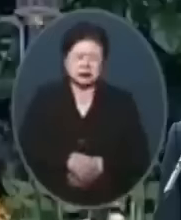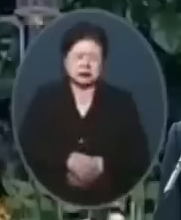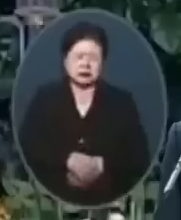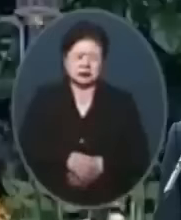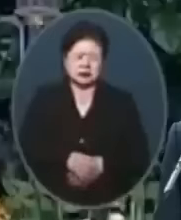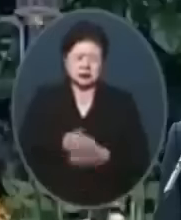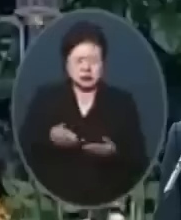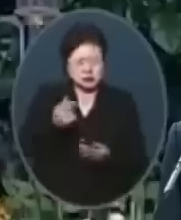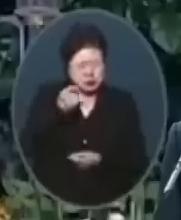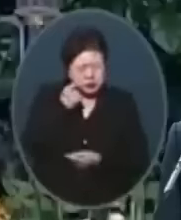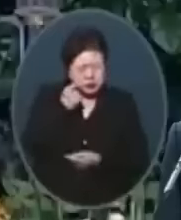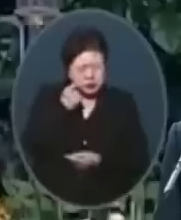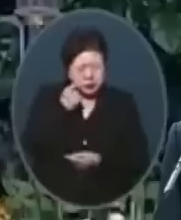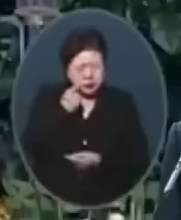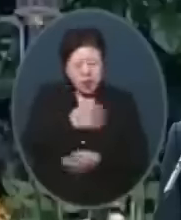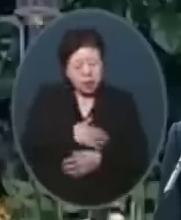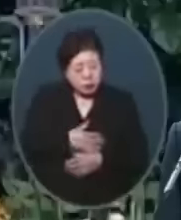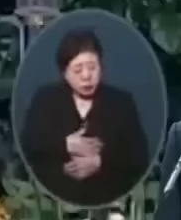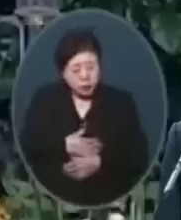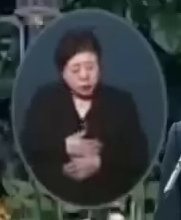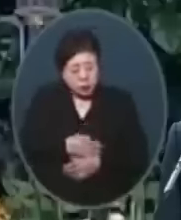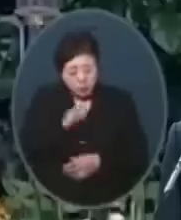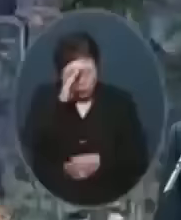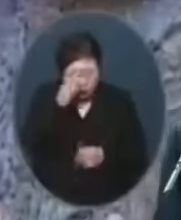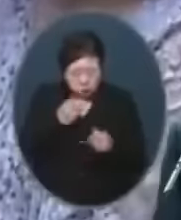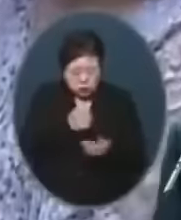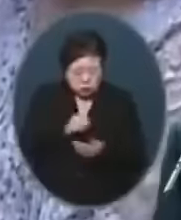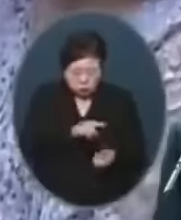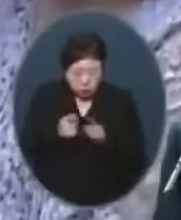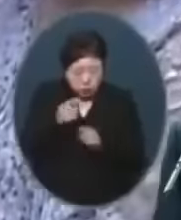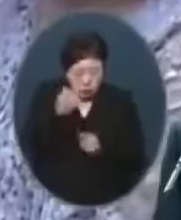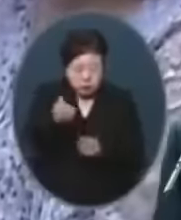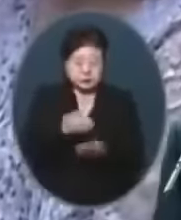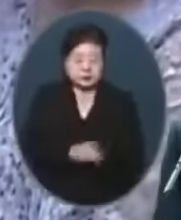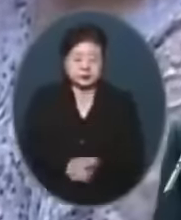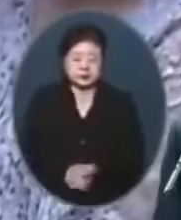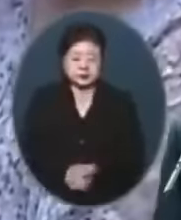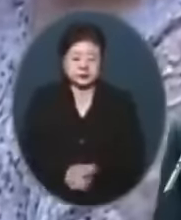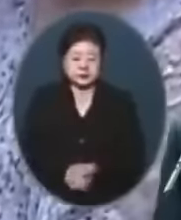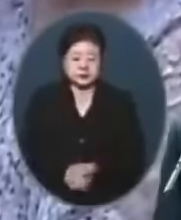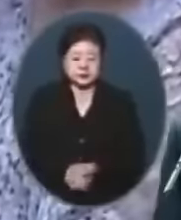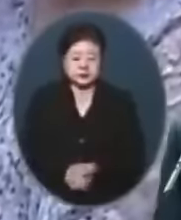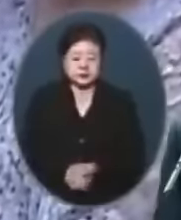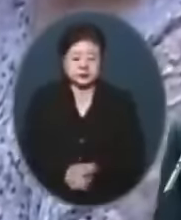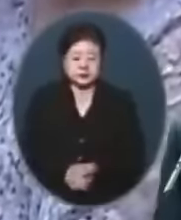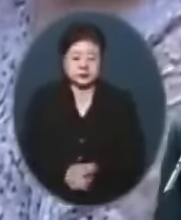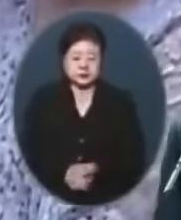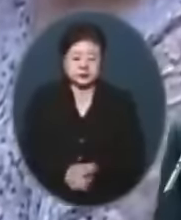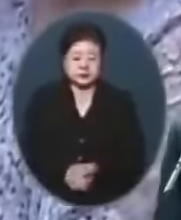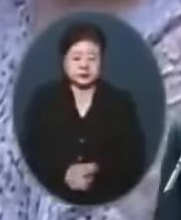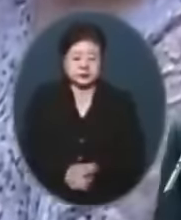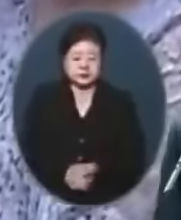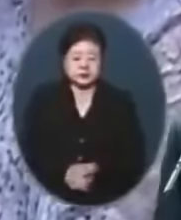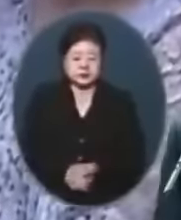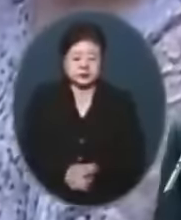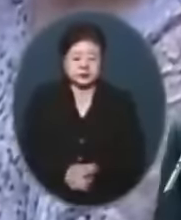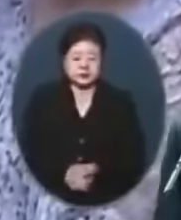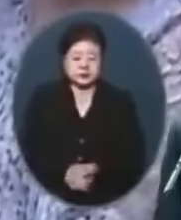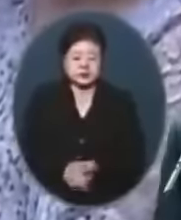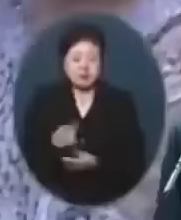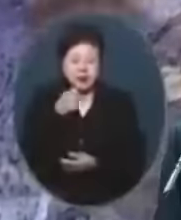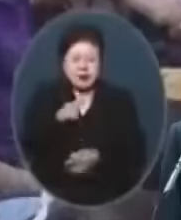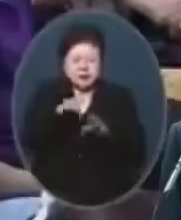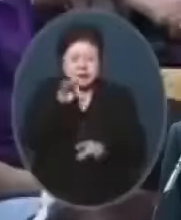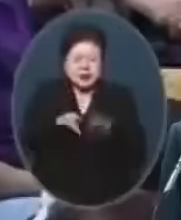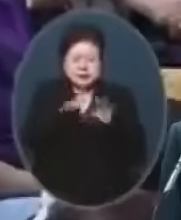쉬지를 못합니다. 그 피곤한 병을 주님께서 고쳐주십니다. 할렐루야, 할렐루야, 할렐루야. 입에